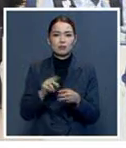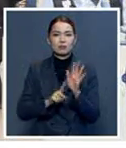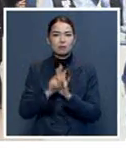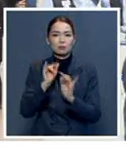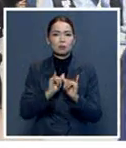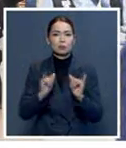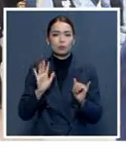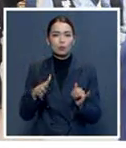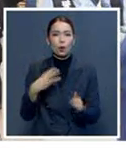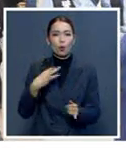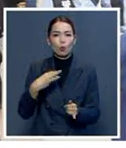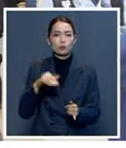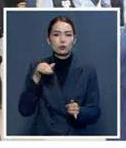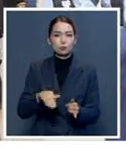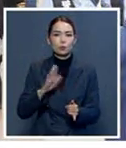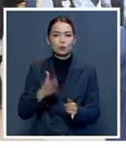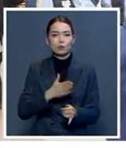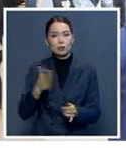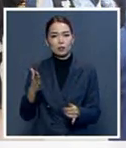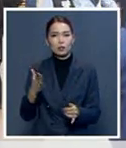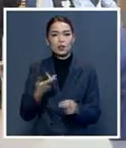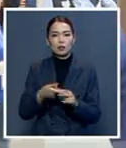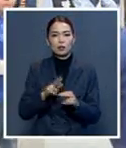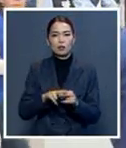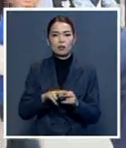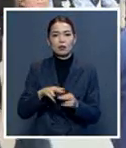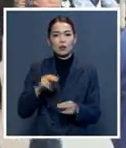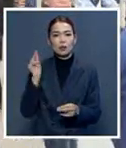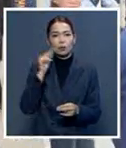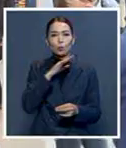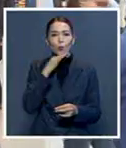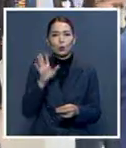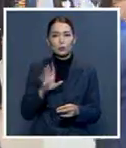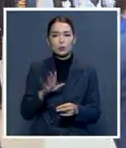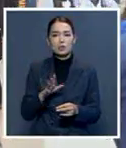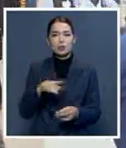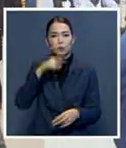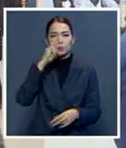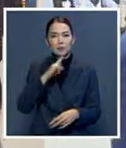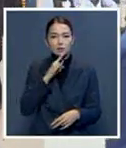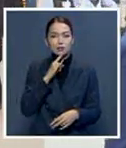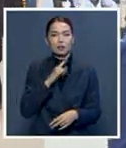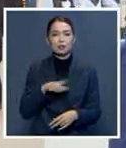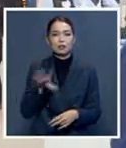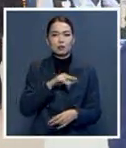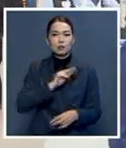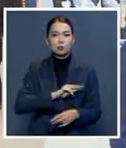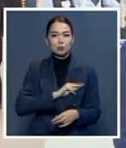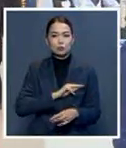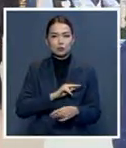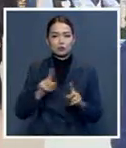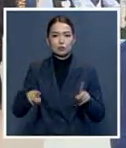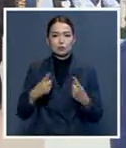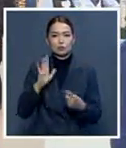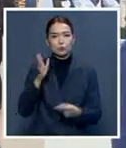санын 30 мыңға жеткізу жоспары бар. Бұл Ресей нарығы үшін көп емес. Алайда қазақстандық кәсіпорындар үшін үлкен жетістік болар